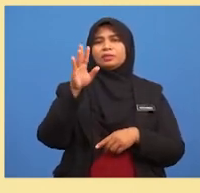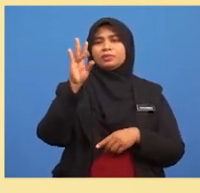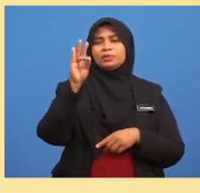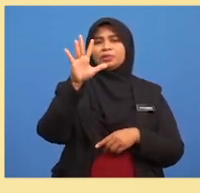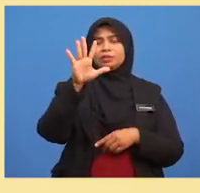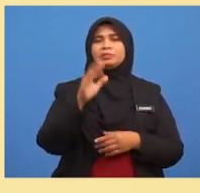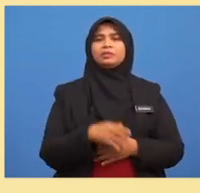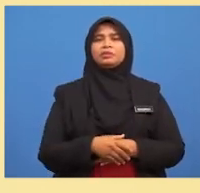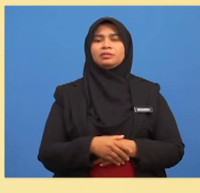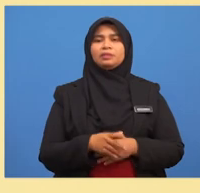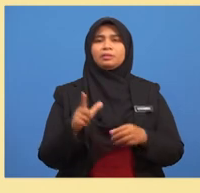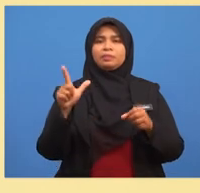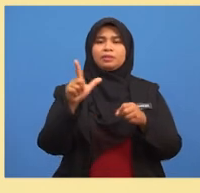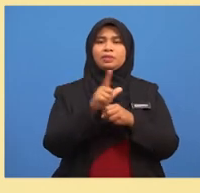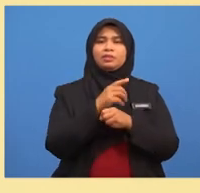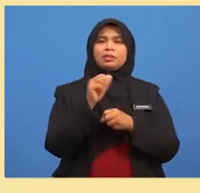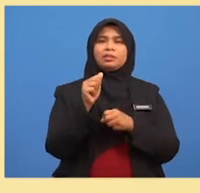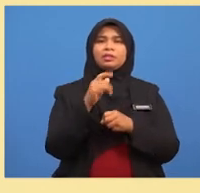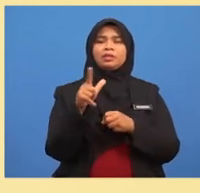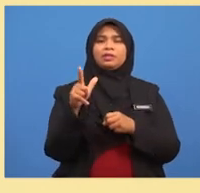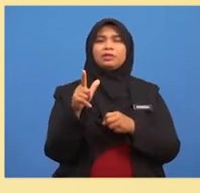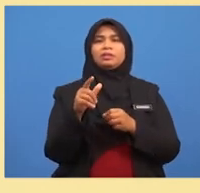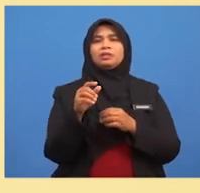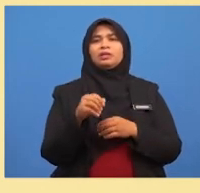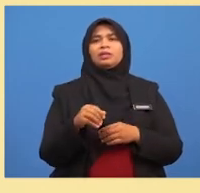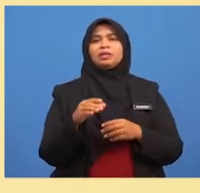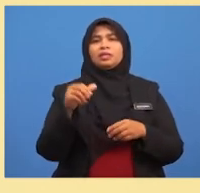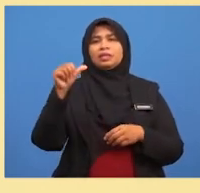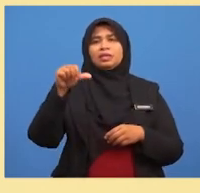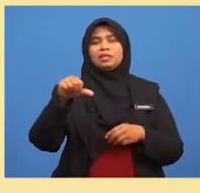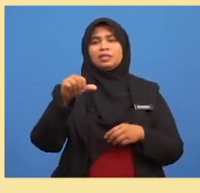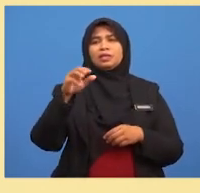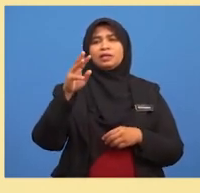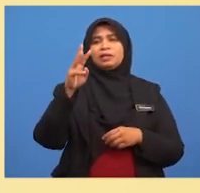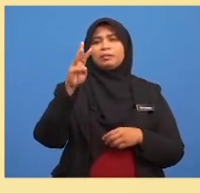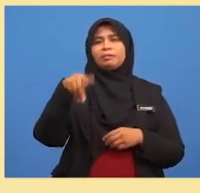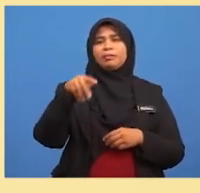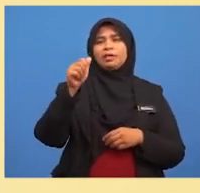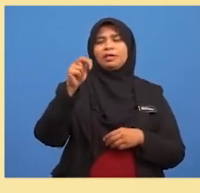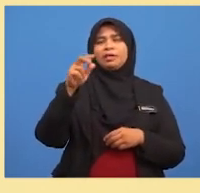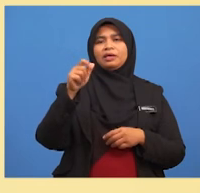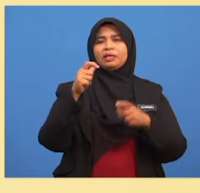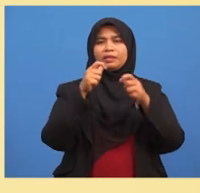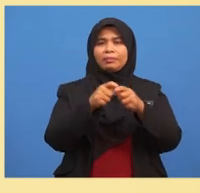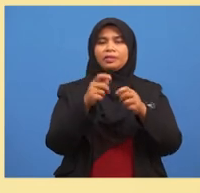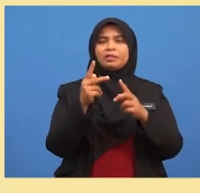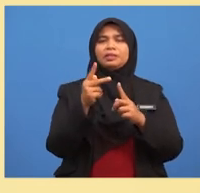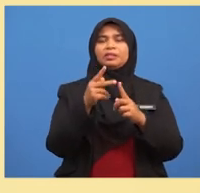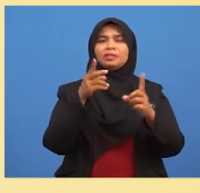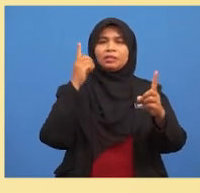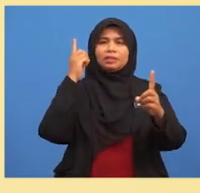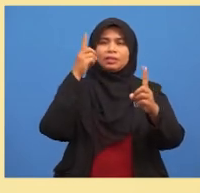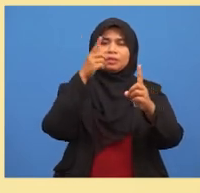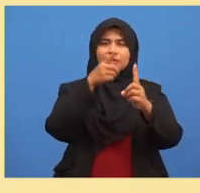Pelengkap A ialah seorang pemanah gagal memanah tepat kesasaran Dan kita